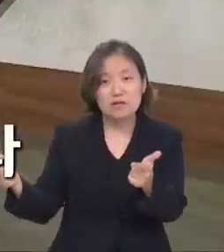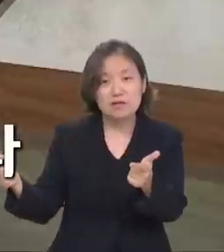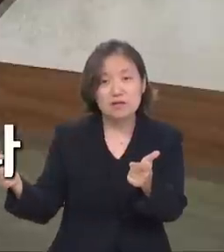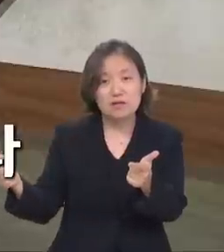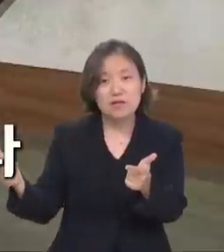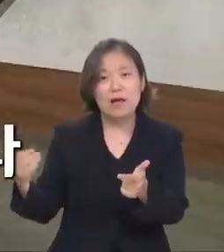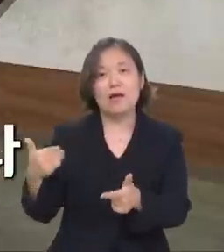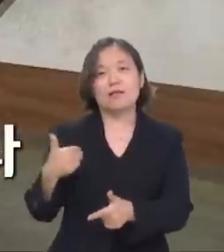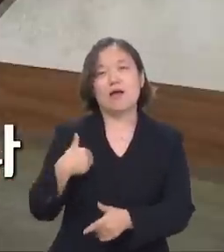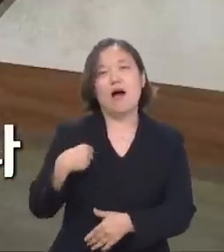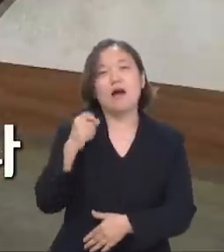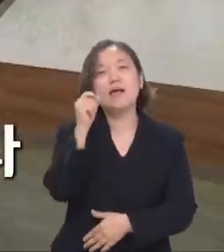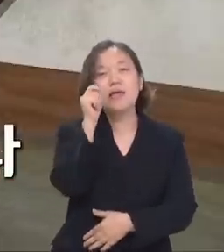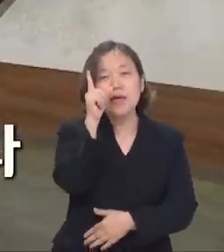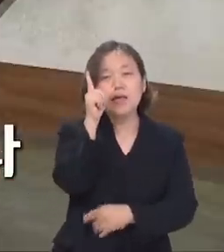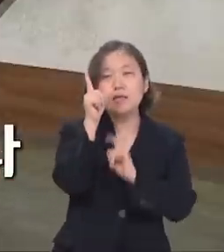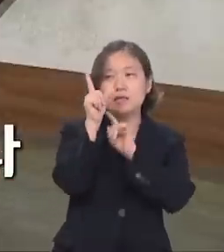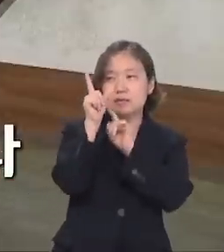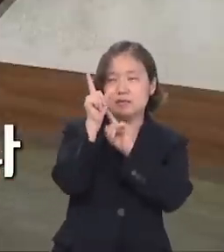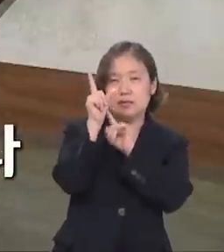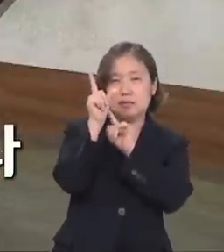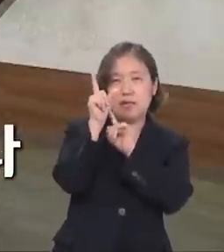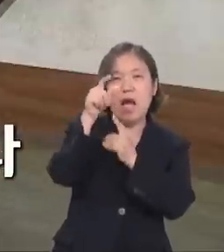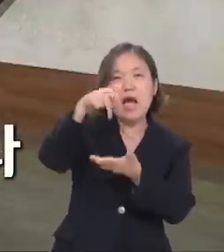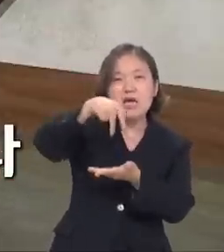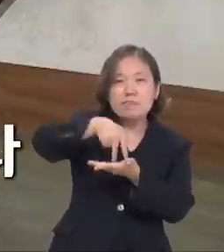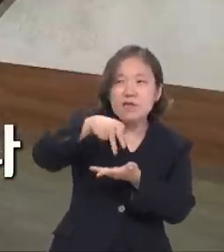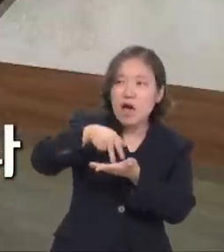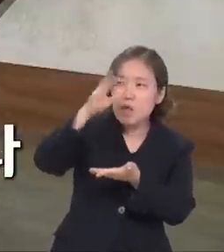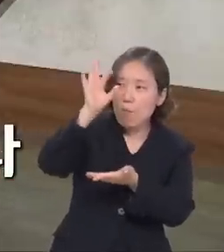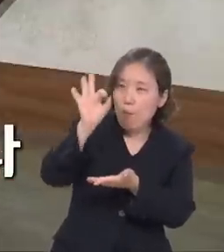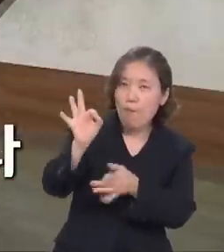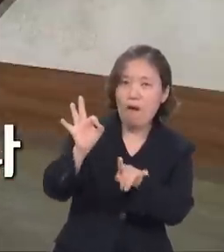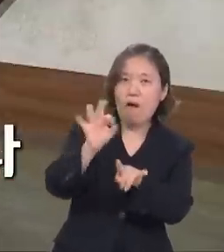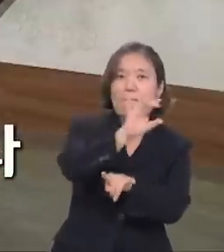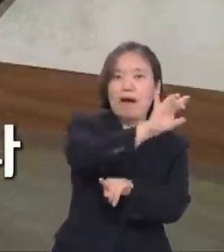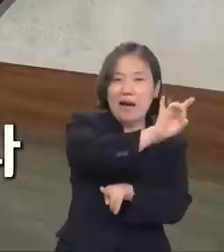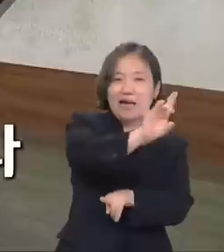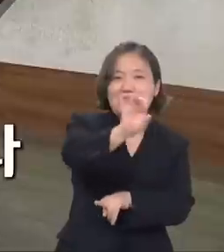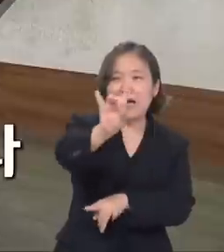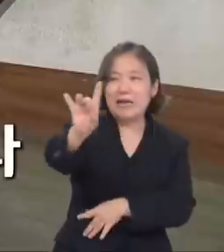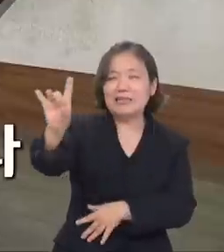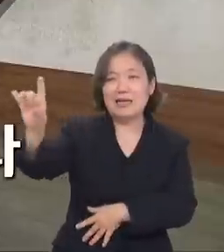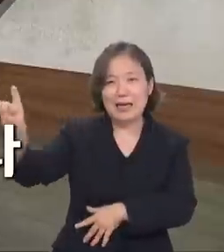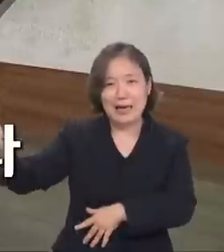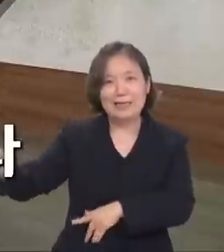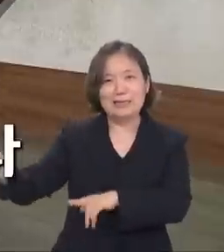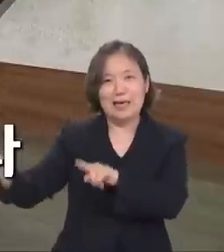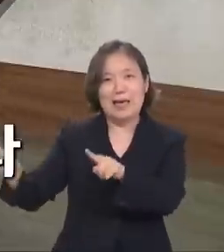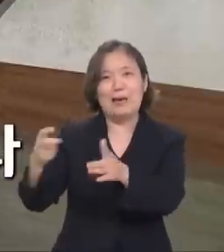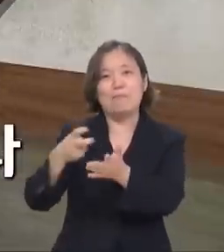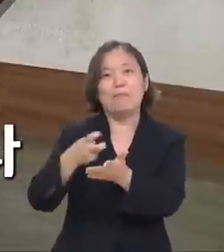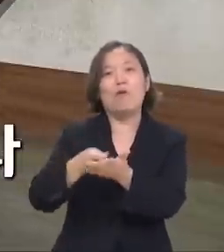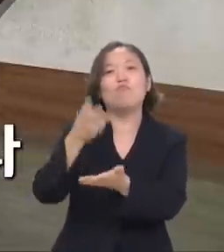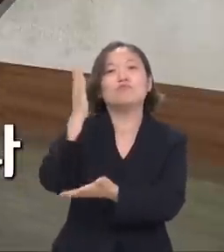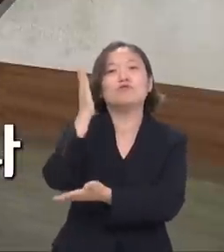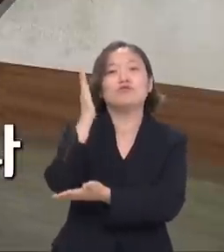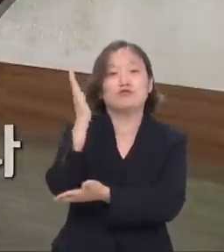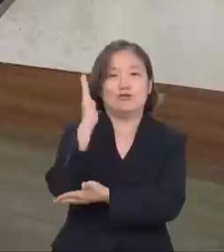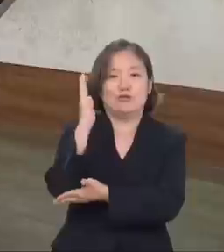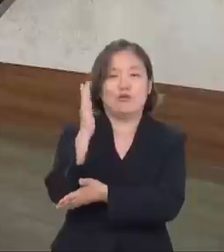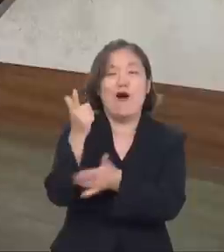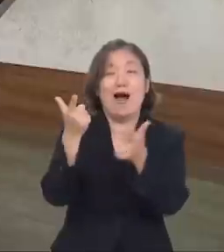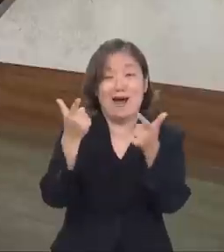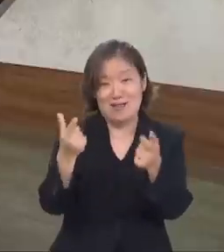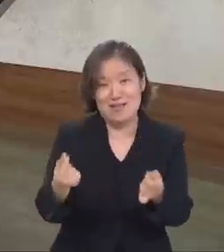깨달음의 눈에서 보면 저마다 나름대로의 설법을 하고 있구나 법을 설하고 있구나